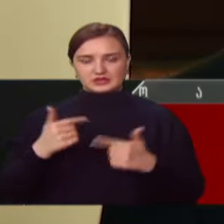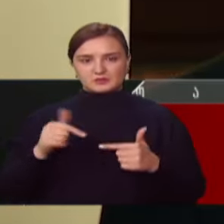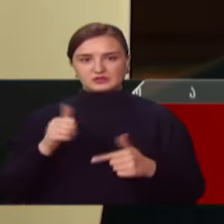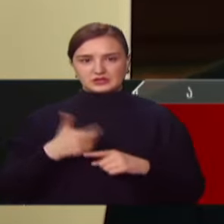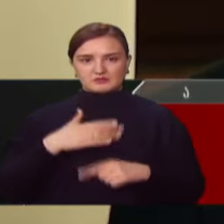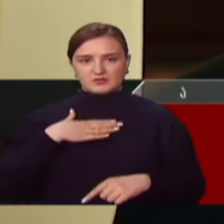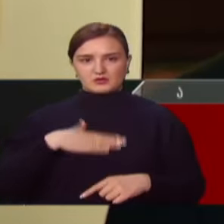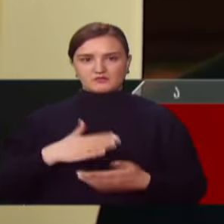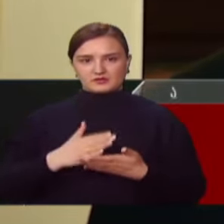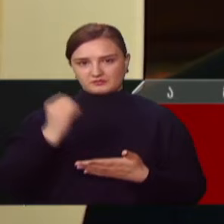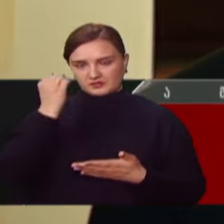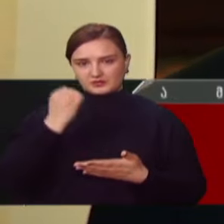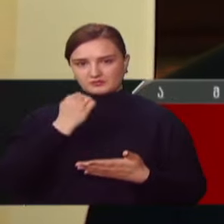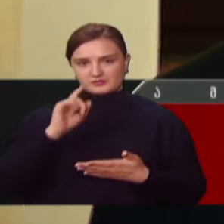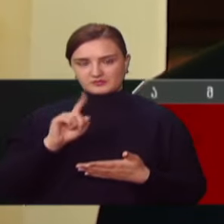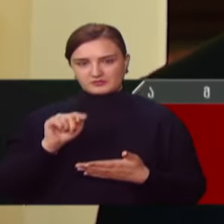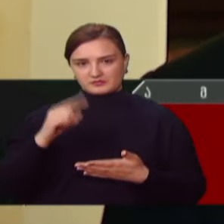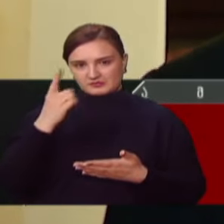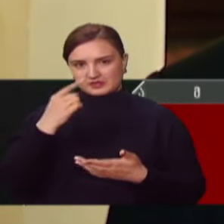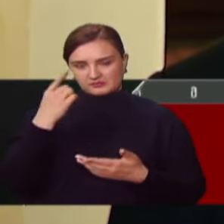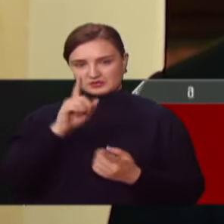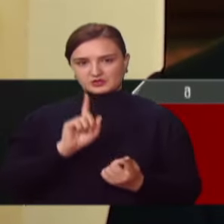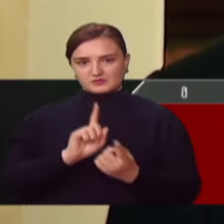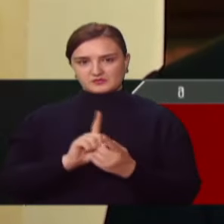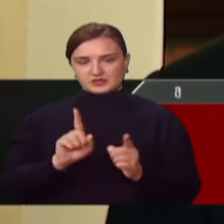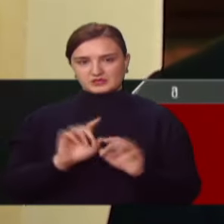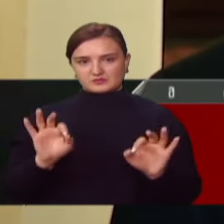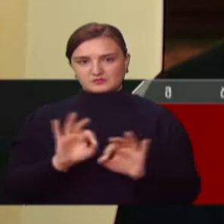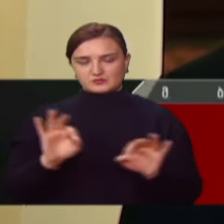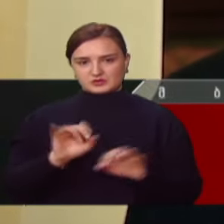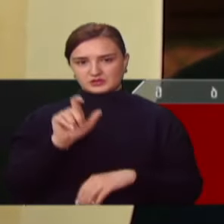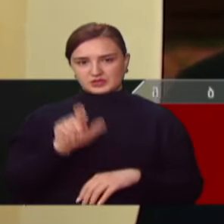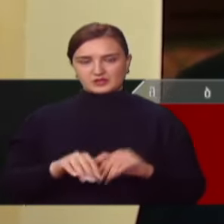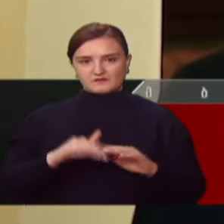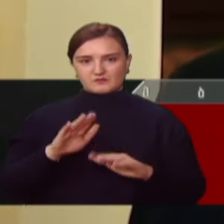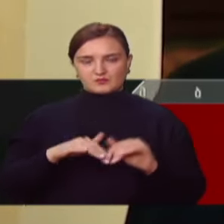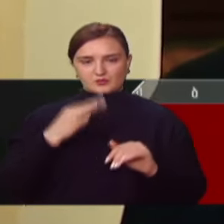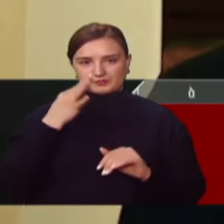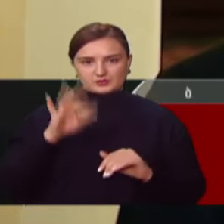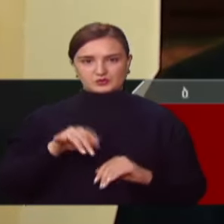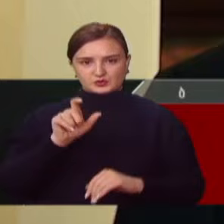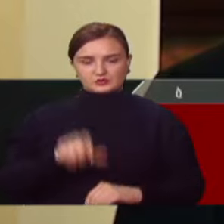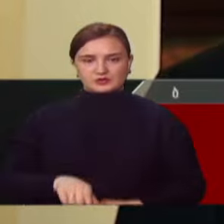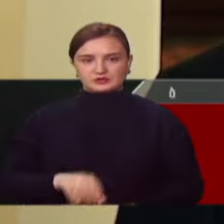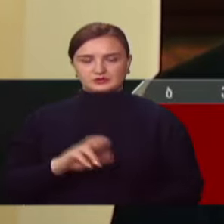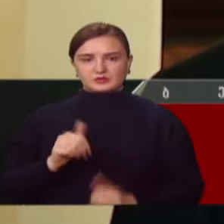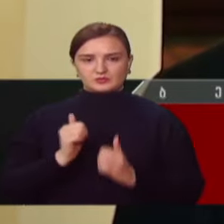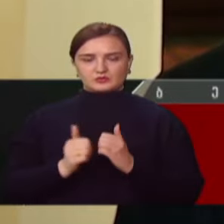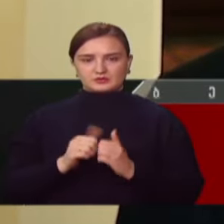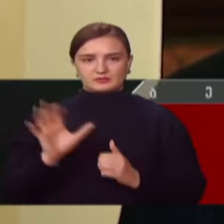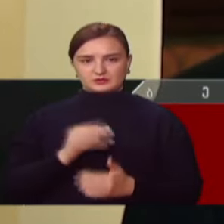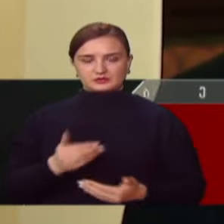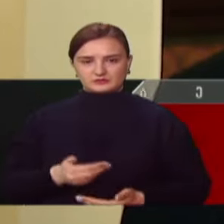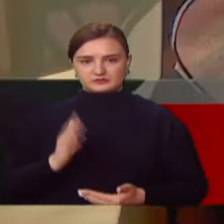და ძალიან მადლობელი, რომ ბედმა შემოხვედრა ასეთ მუსიკოსთან და პროფესიონალთან და სულ მთელი